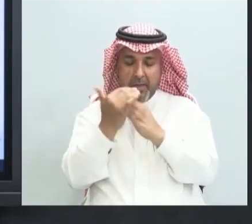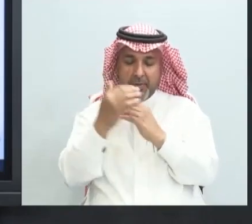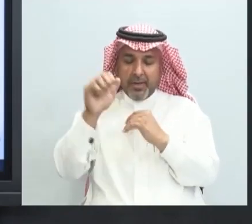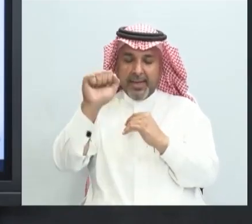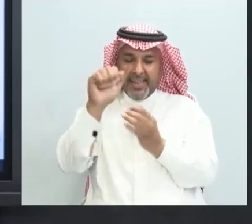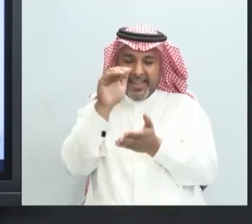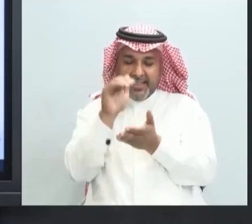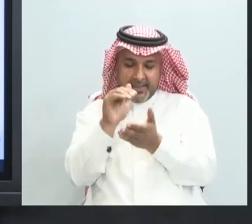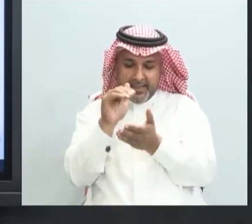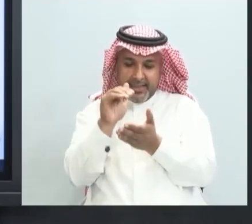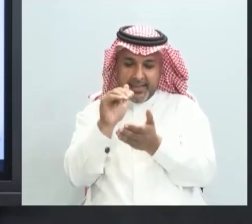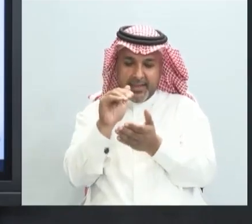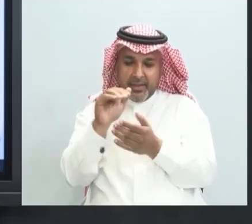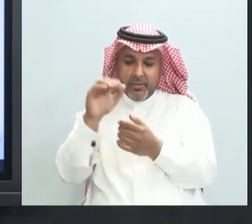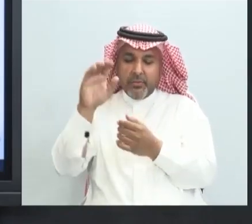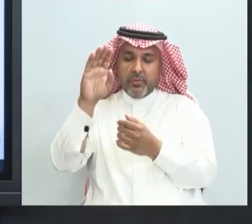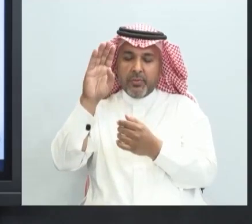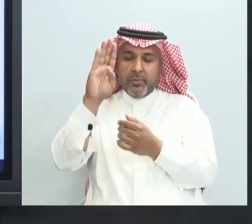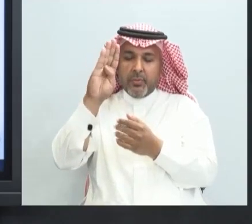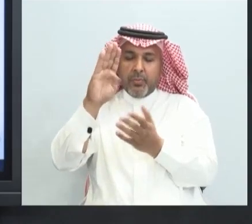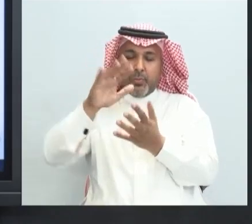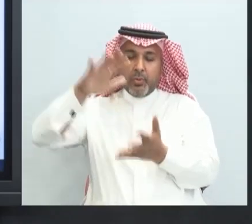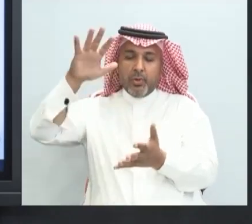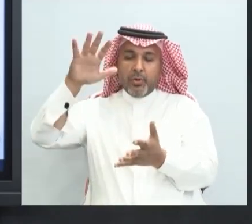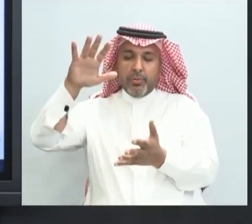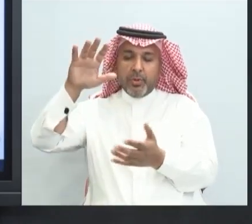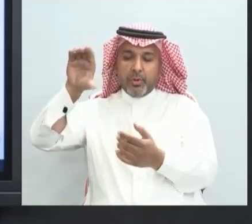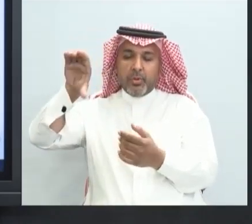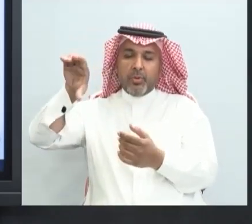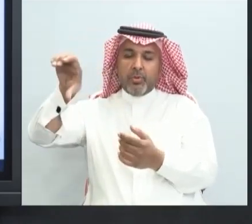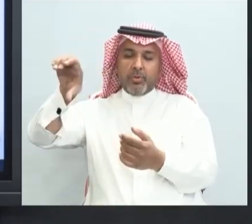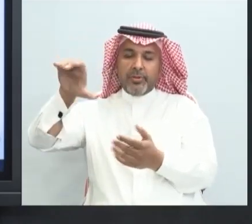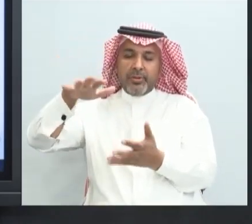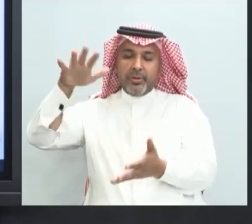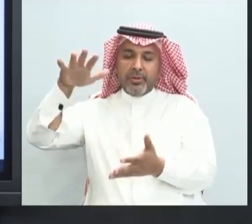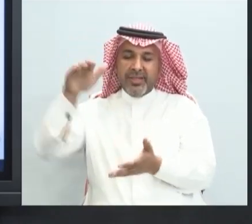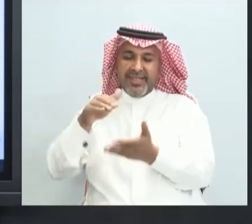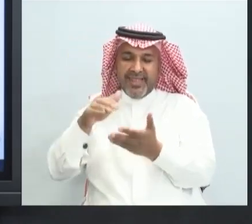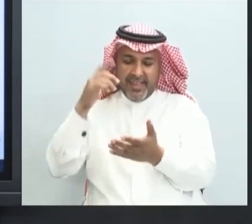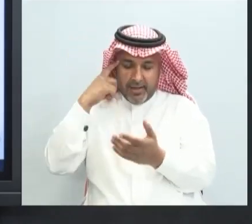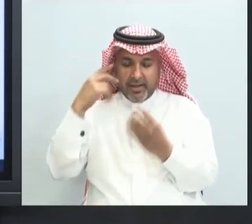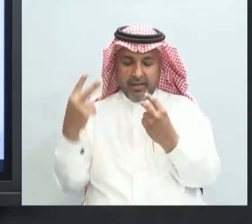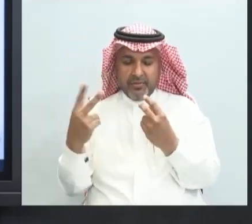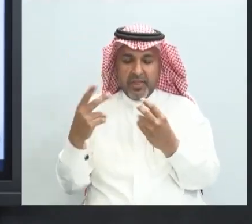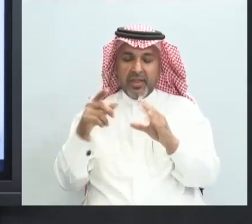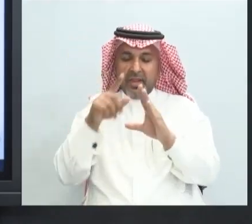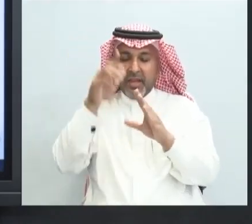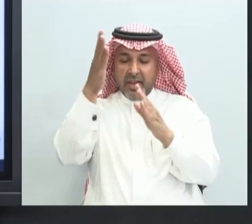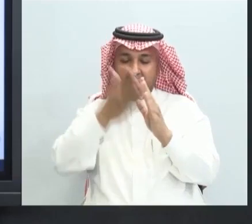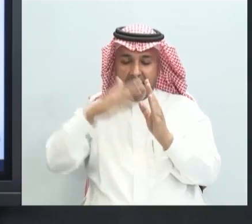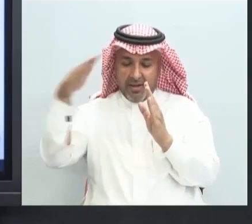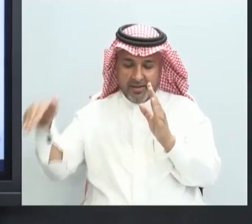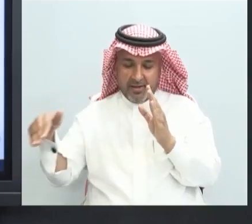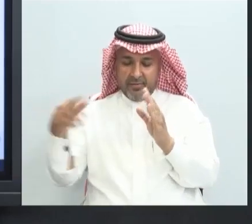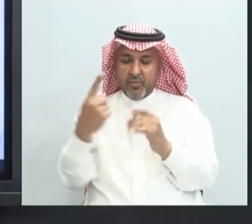انا اما اني اكمل باستخدام قانون جيب التمام او اني اكمل باستخدام قانون الجيب فبالتالي لك الحريه في